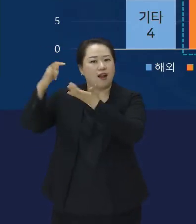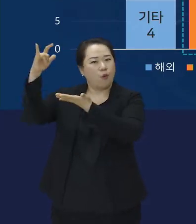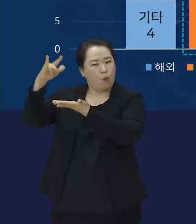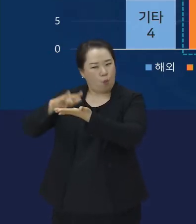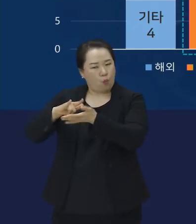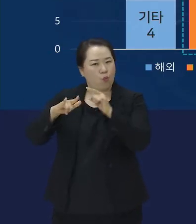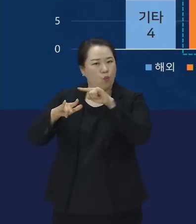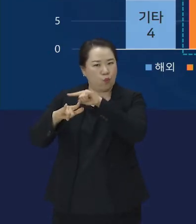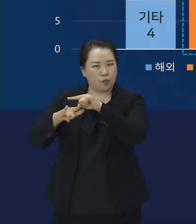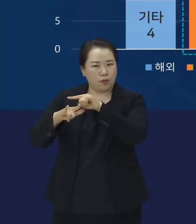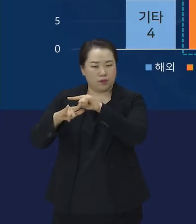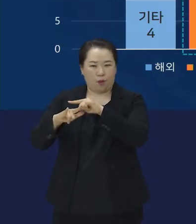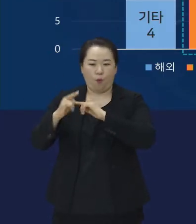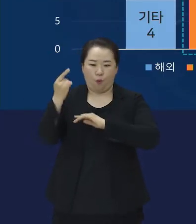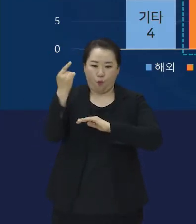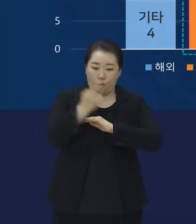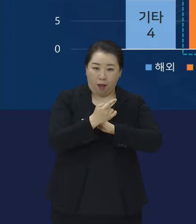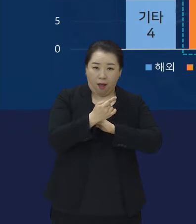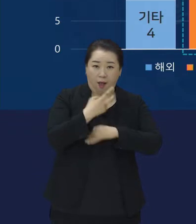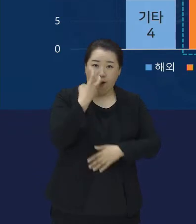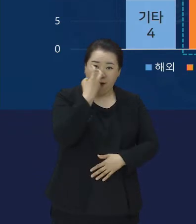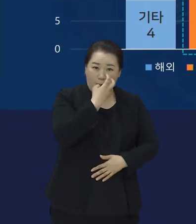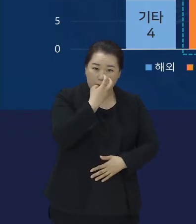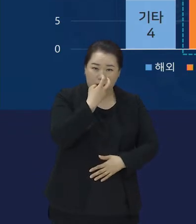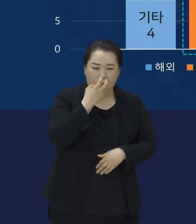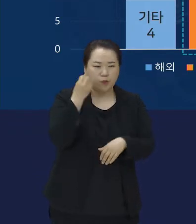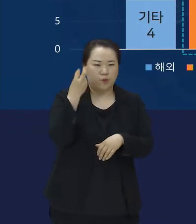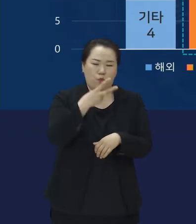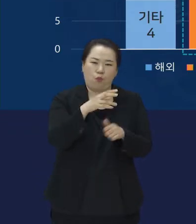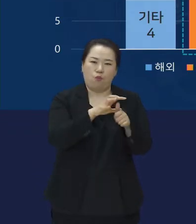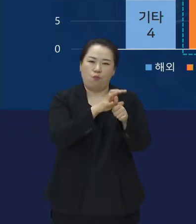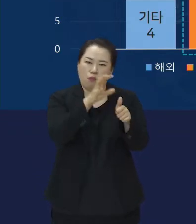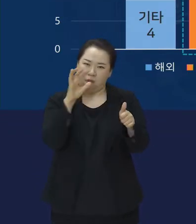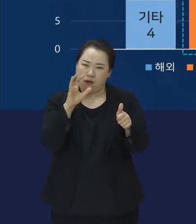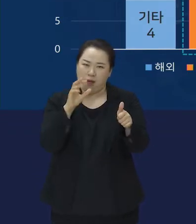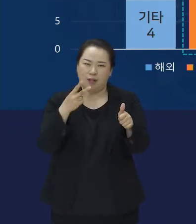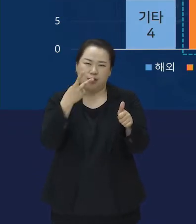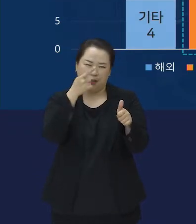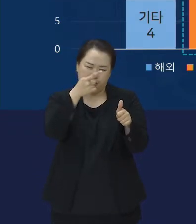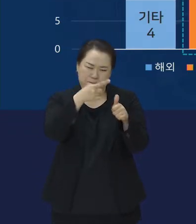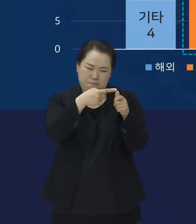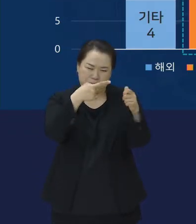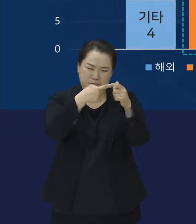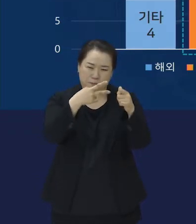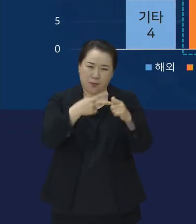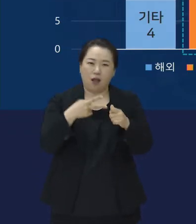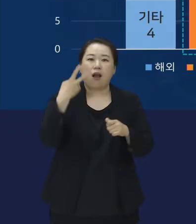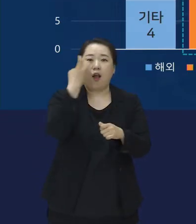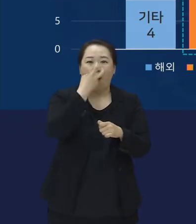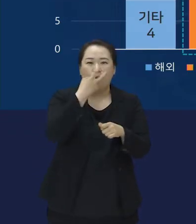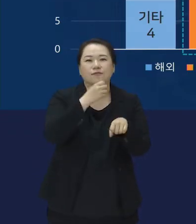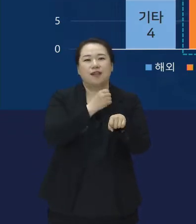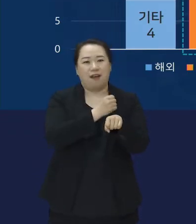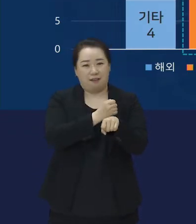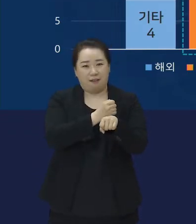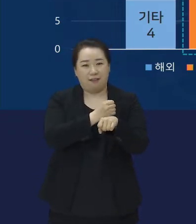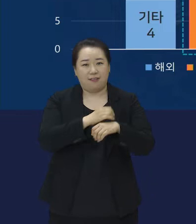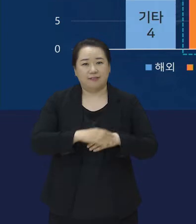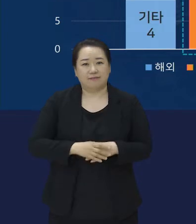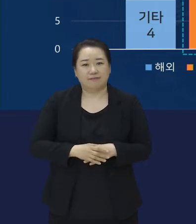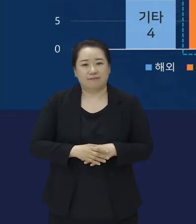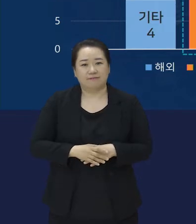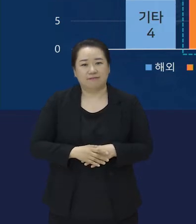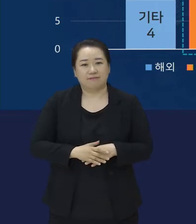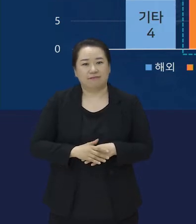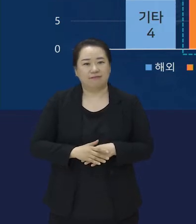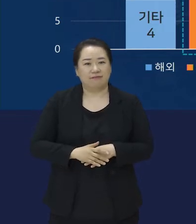대해 입국 직후와 자가격리 해제 후에 이중 검사를 선제적으로 실시하고 있는데,